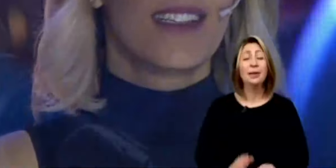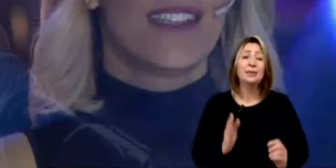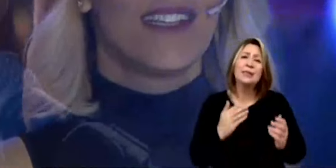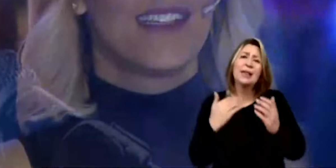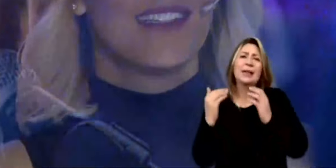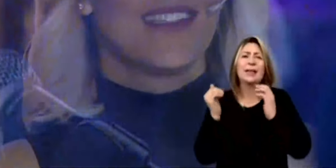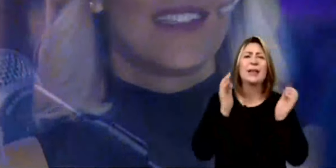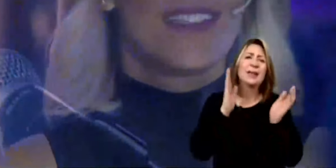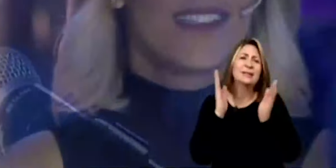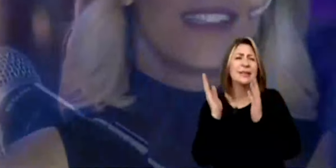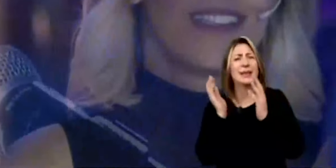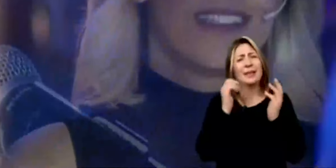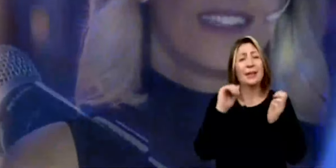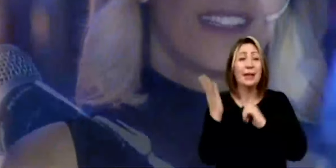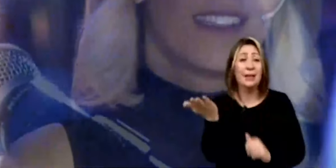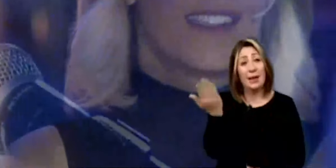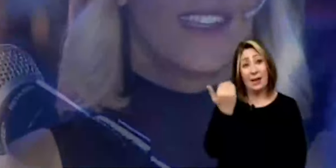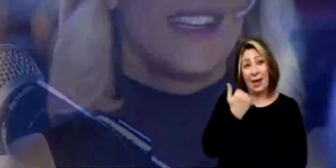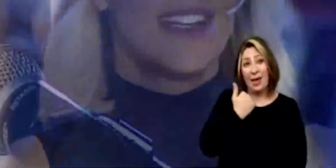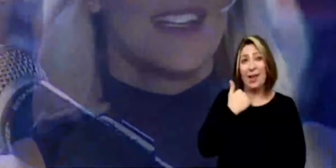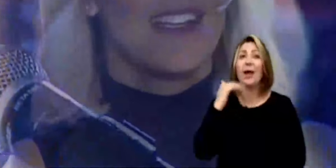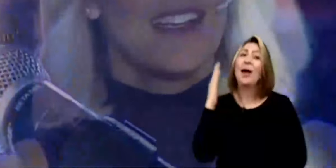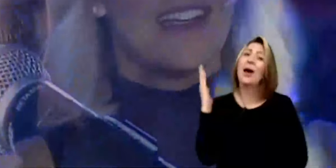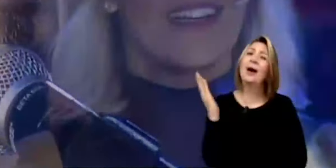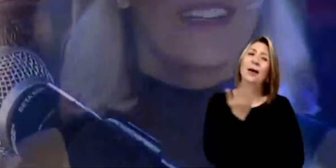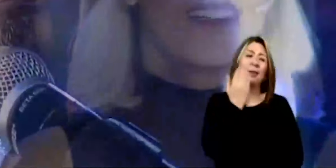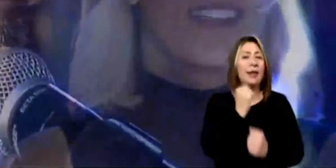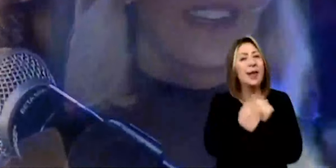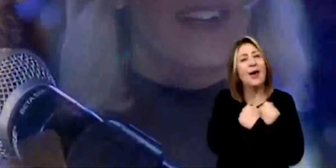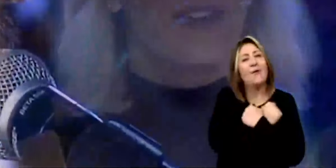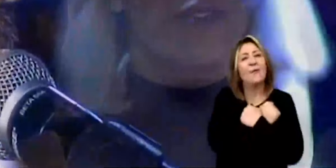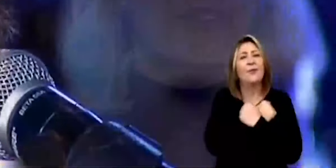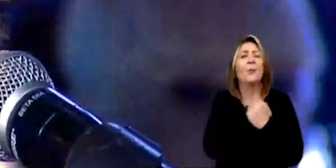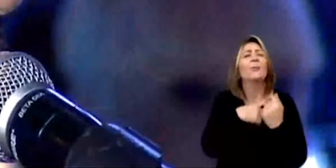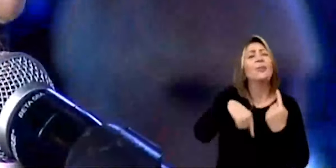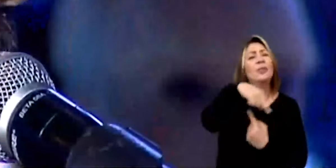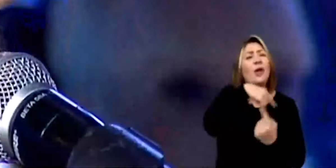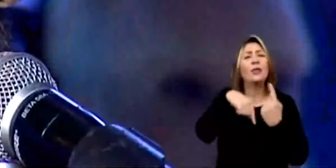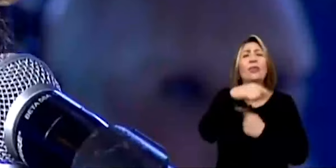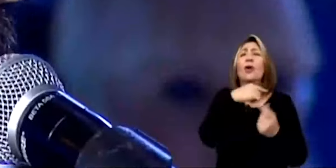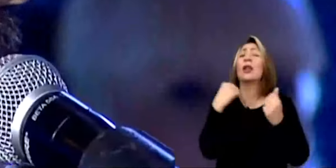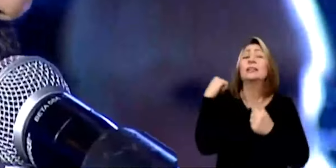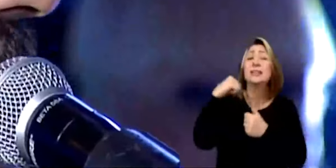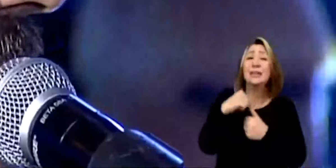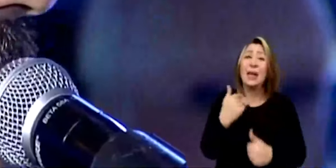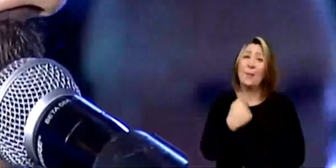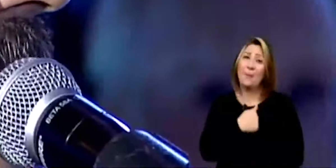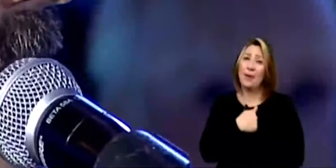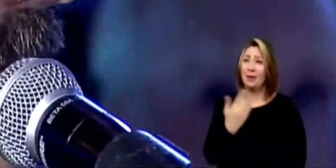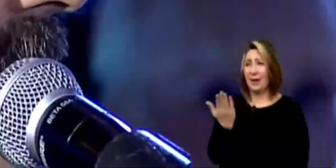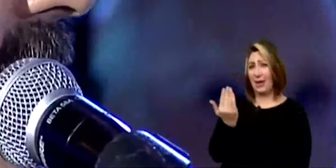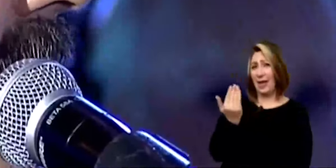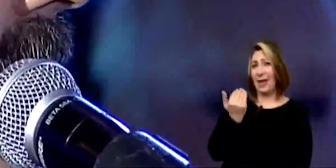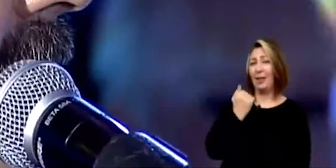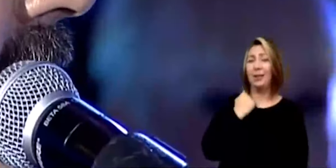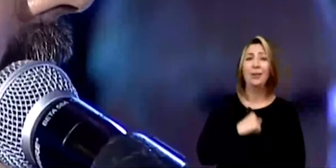alırlar. Salına da salına da gel, haydi yavrum dön dolaş yine